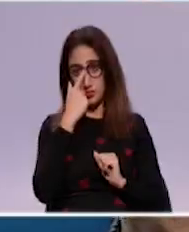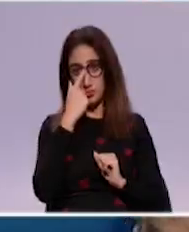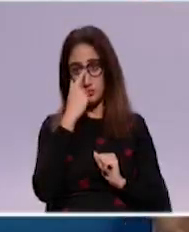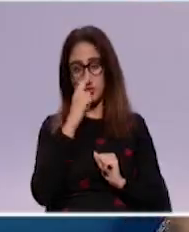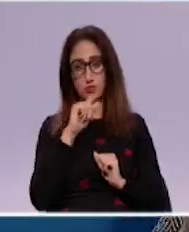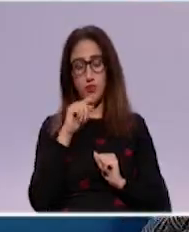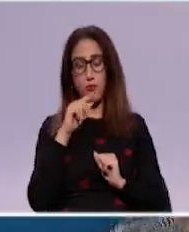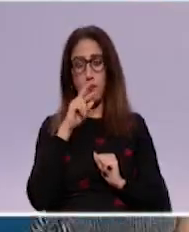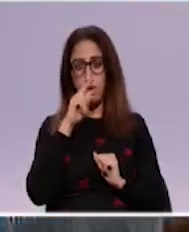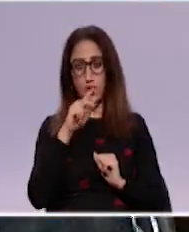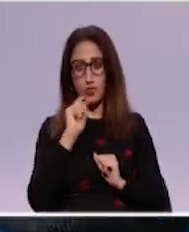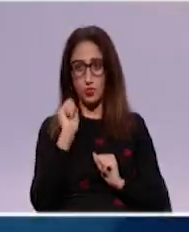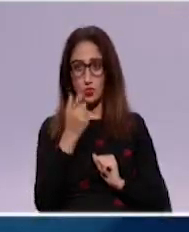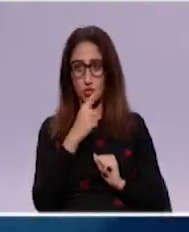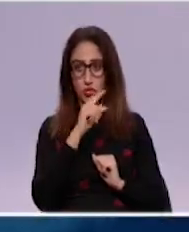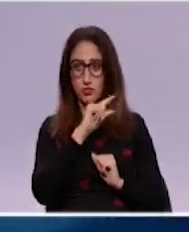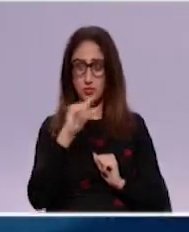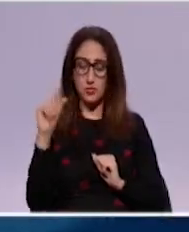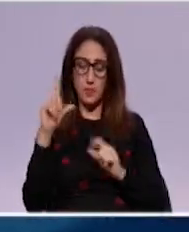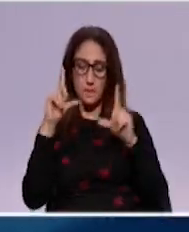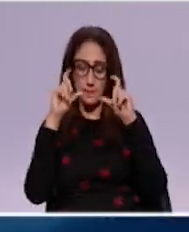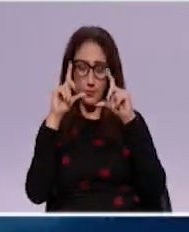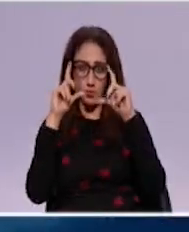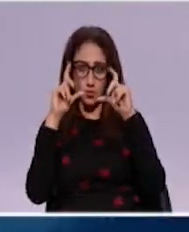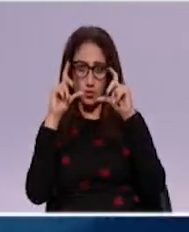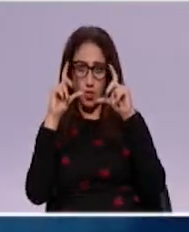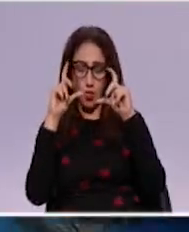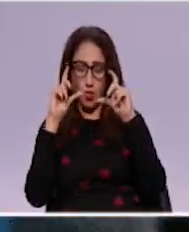بيتكلم راب، مصورينها بدرون